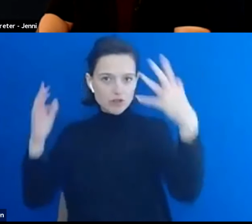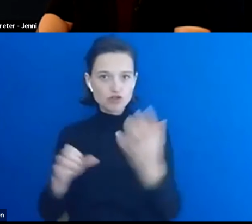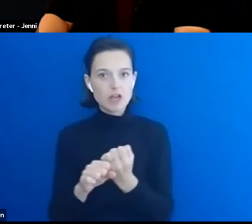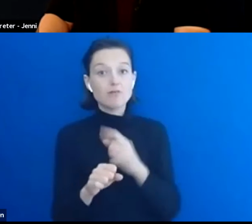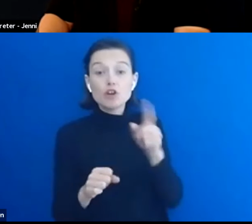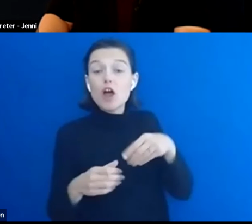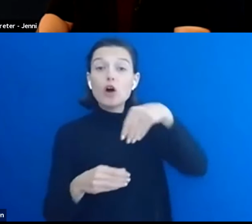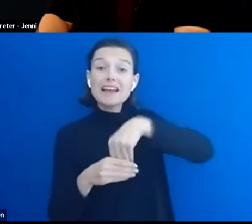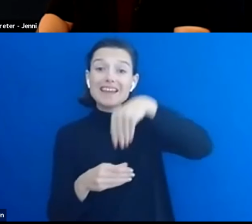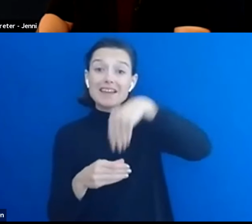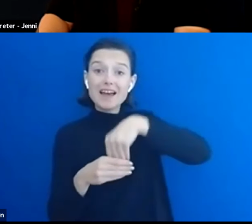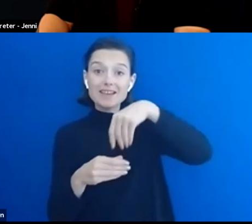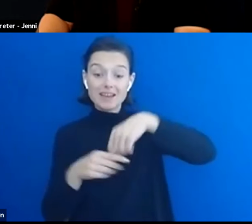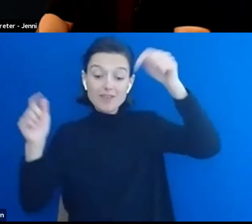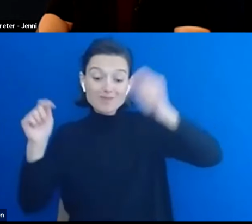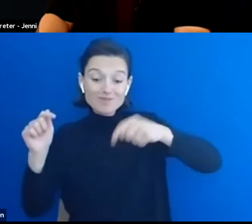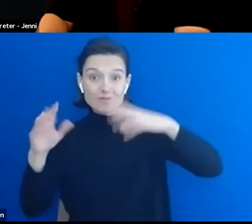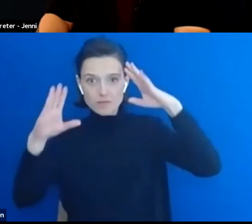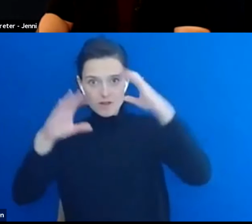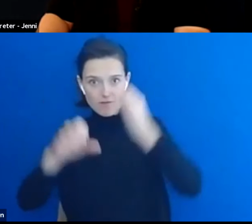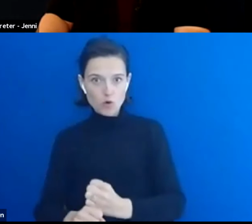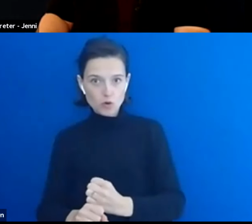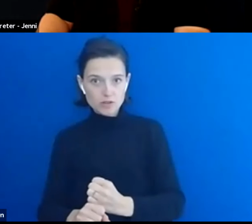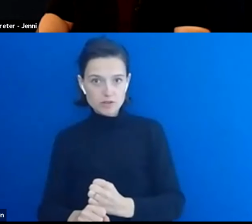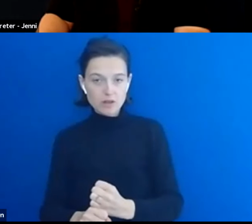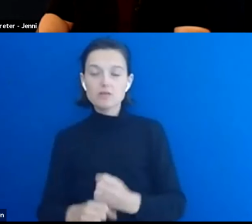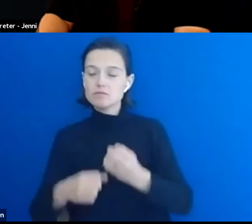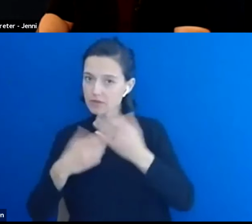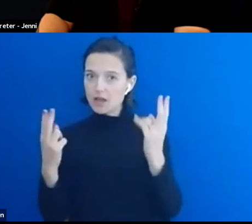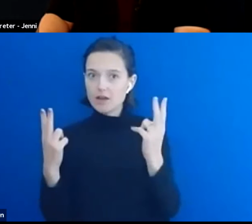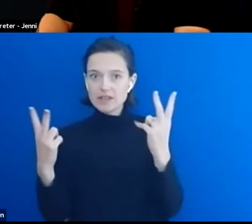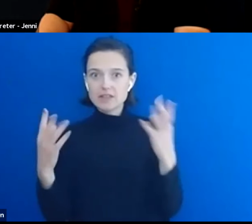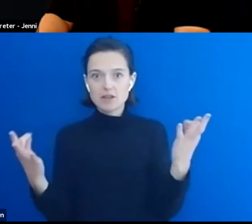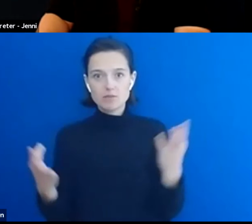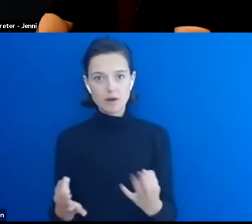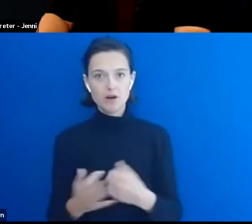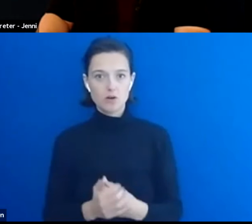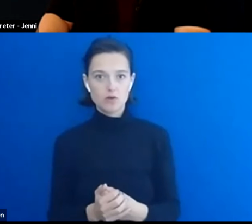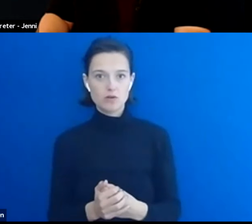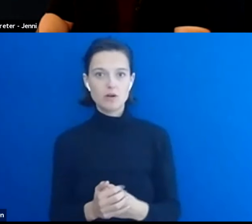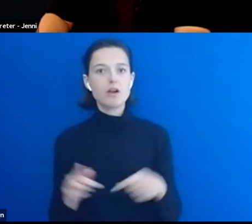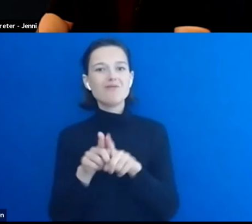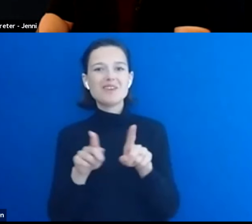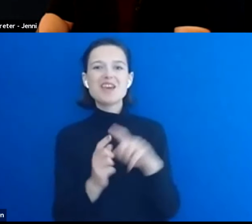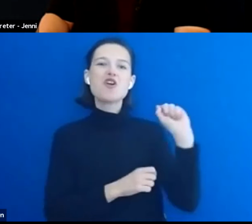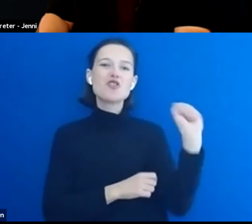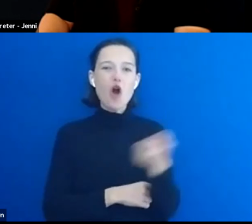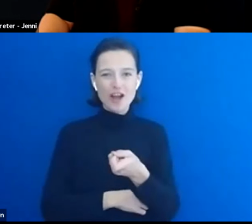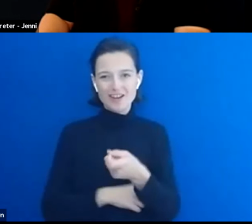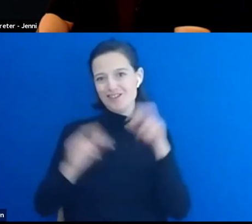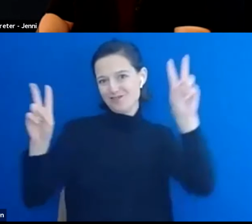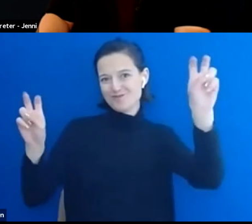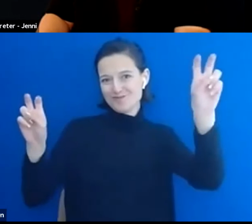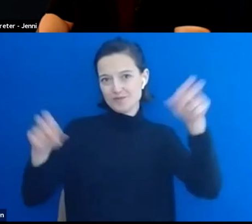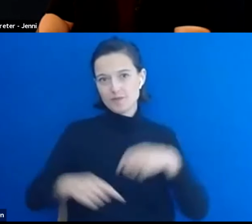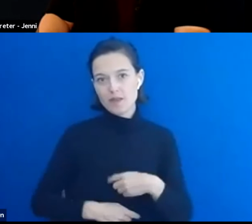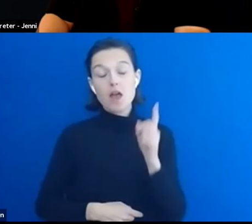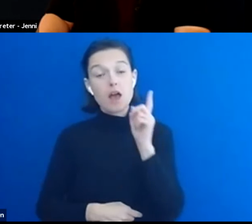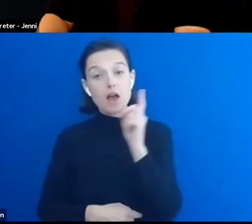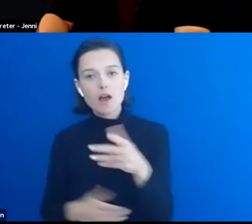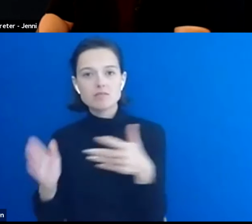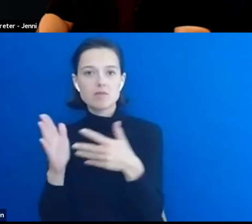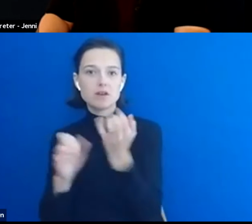zu setzen. Ja, das ist absolut klar und legitim und auch eine wichtige Keule, dass das passiert. Aber das, was ich wirklich als Power der